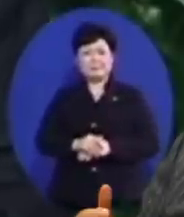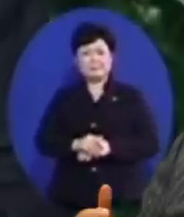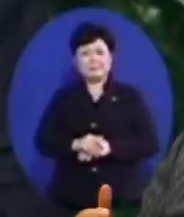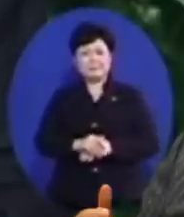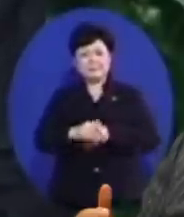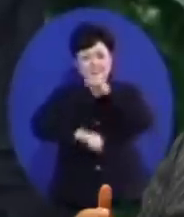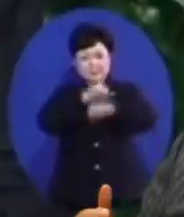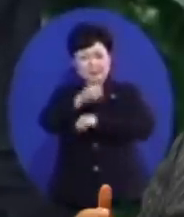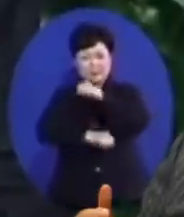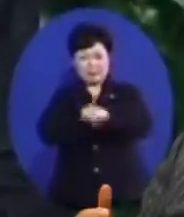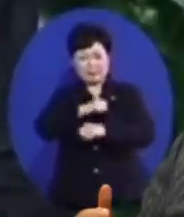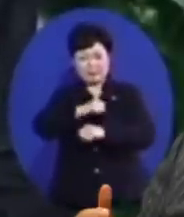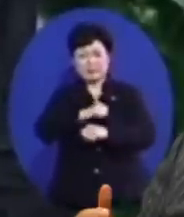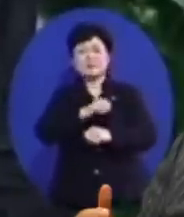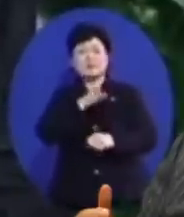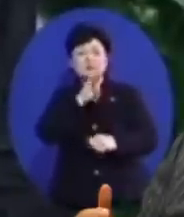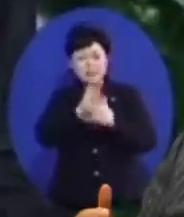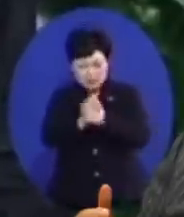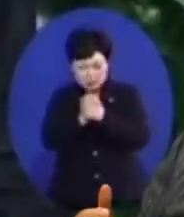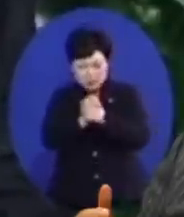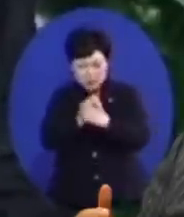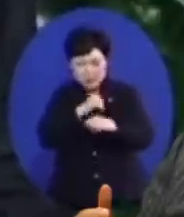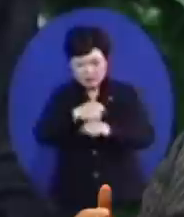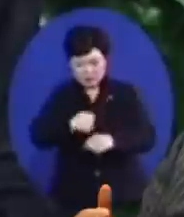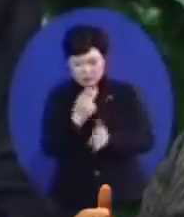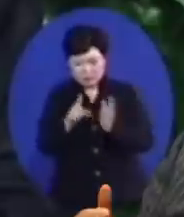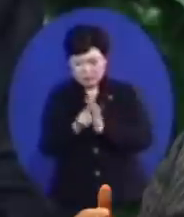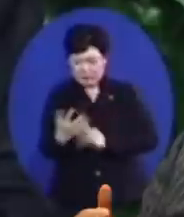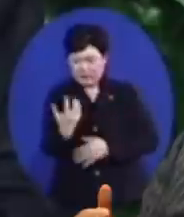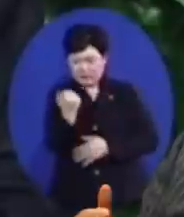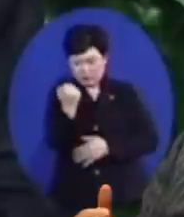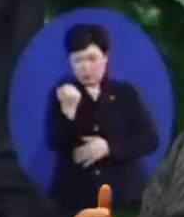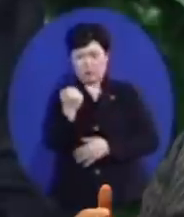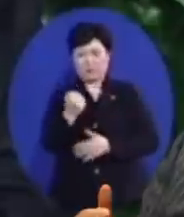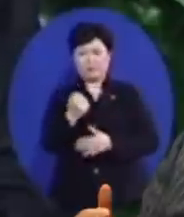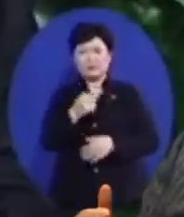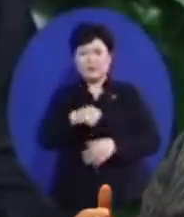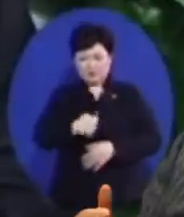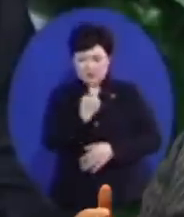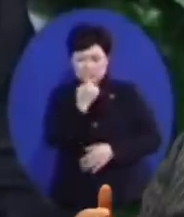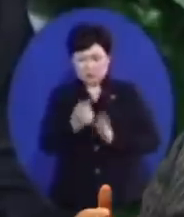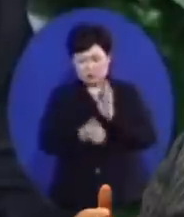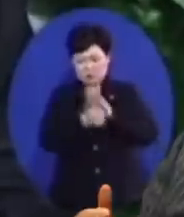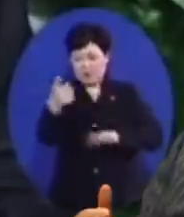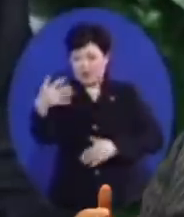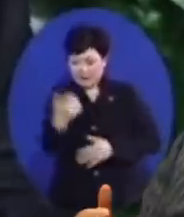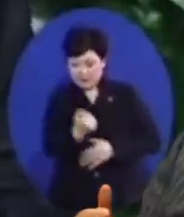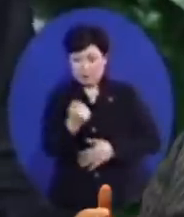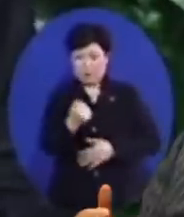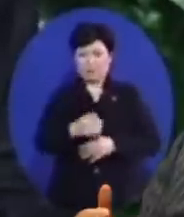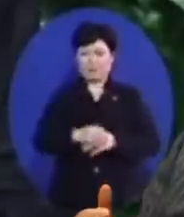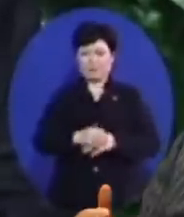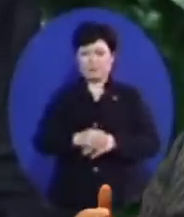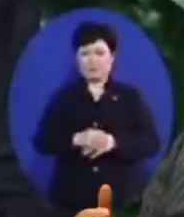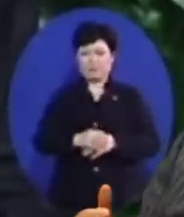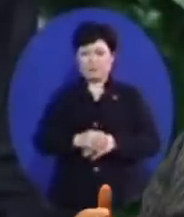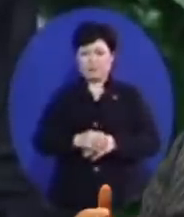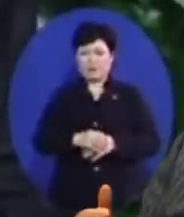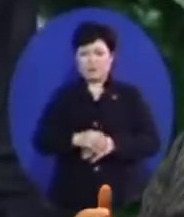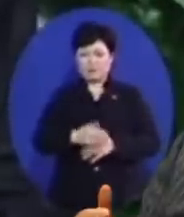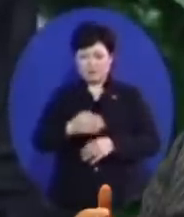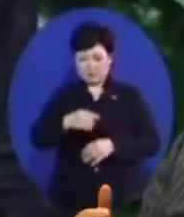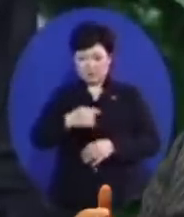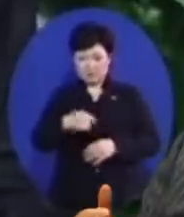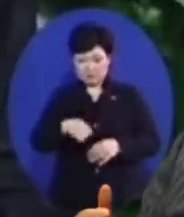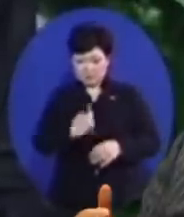자유롭게 기도하고 스스로 믿음을 가지고 스스로 소망을 가지고 스스로 사랑을